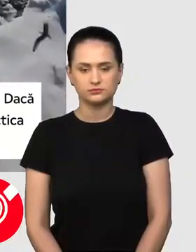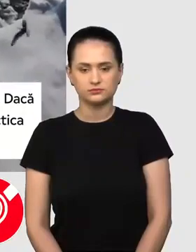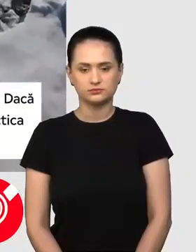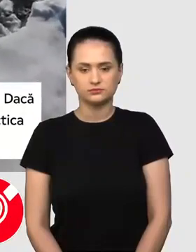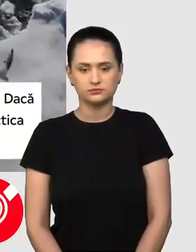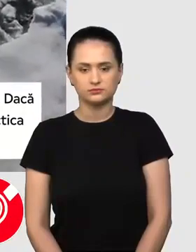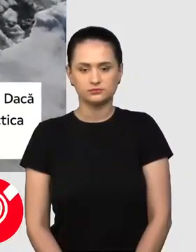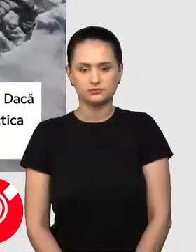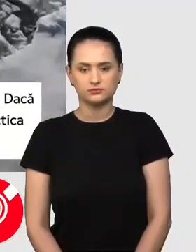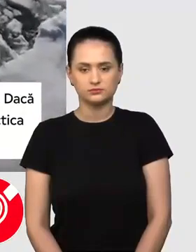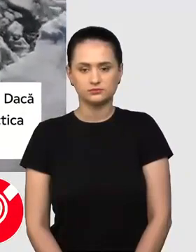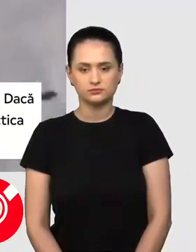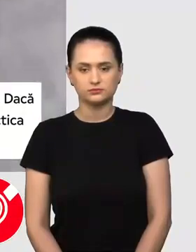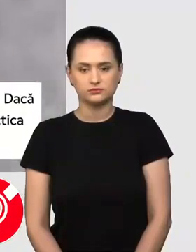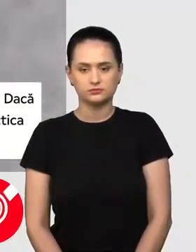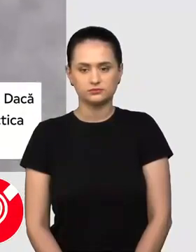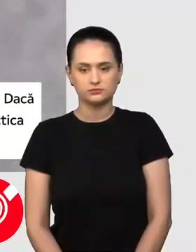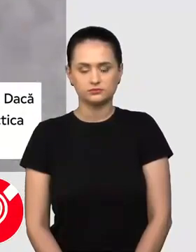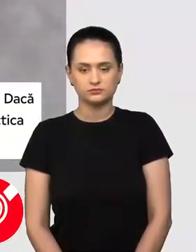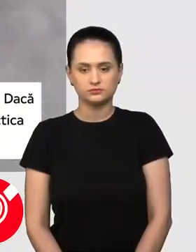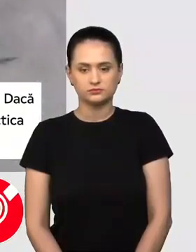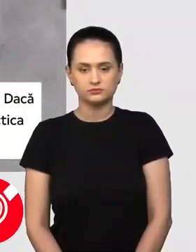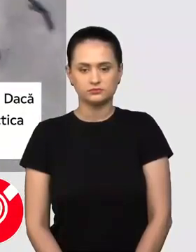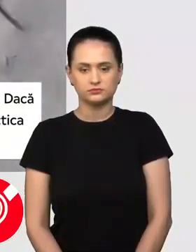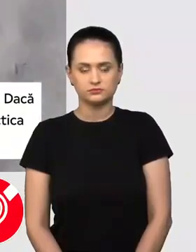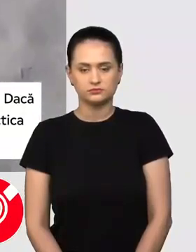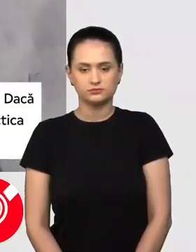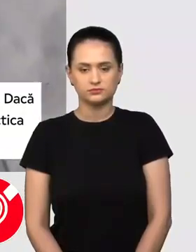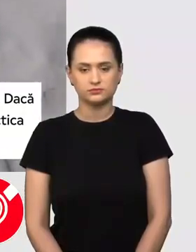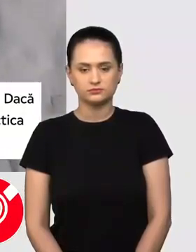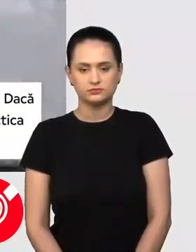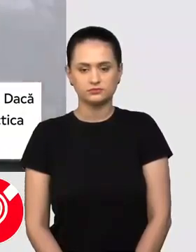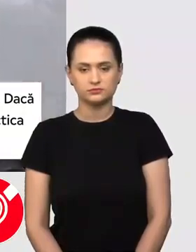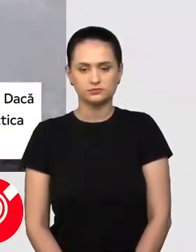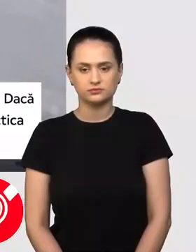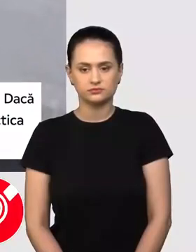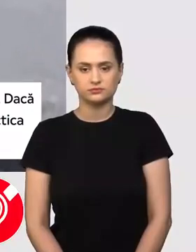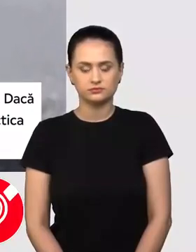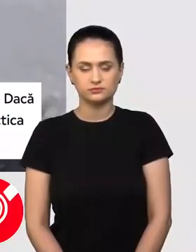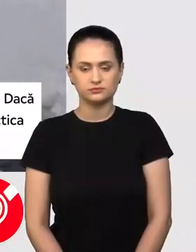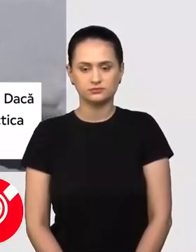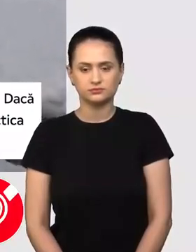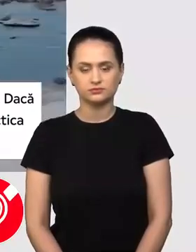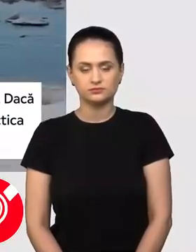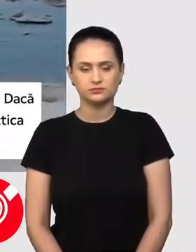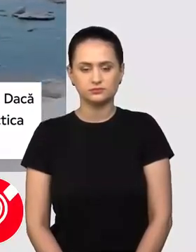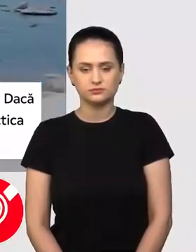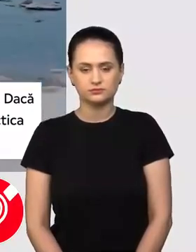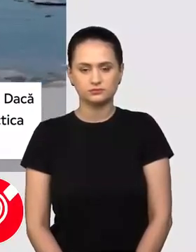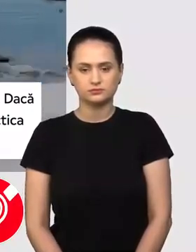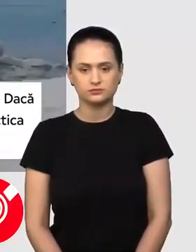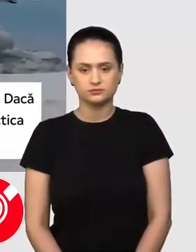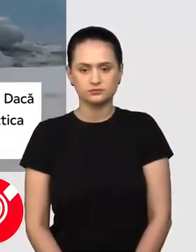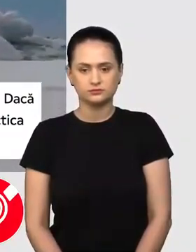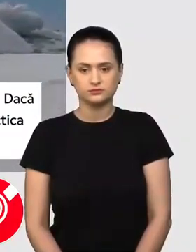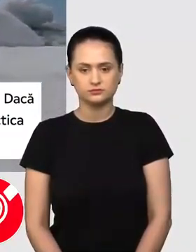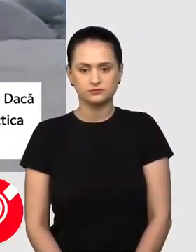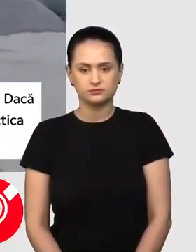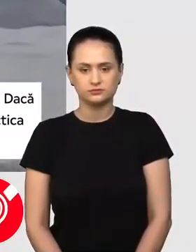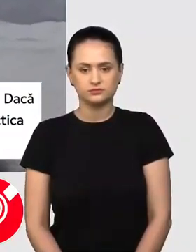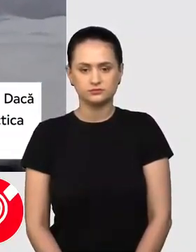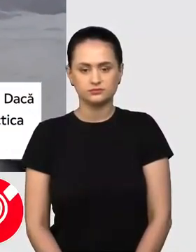atât a coastei estice a Americii, cât și a coastei vestice europene. Vedem